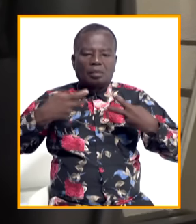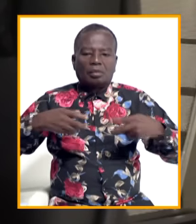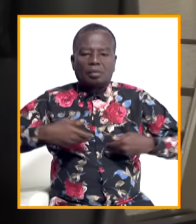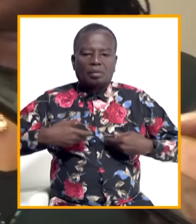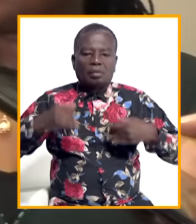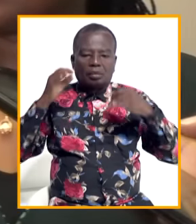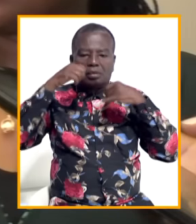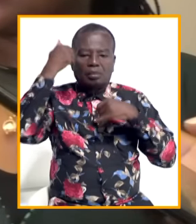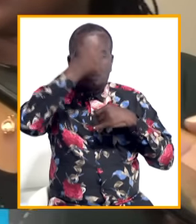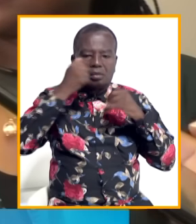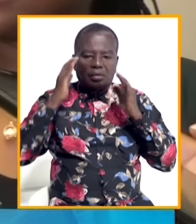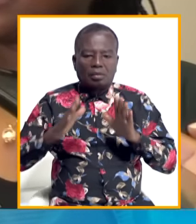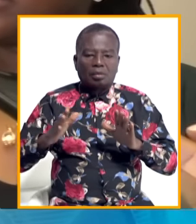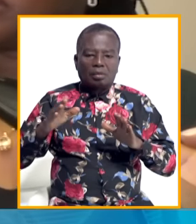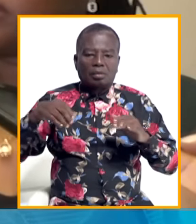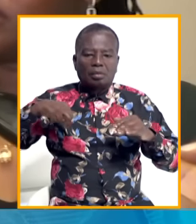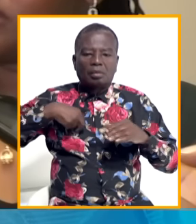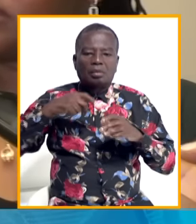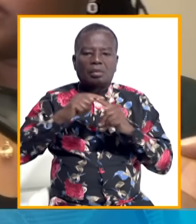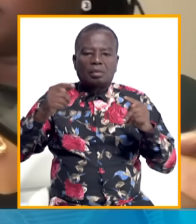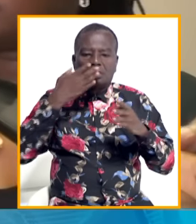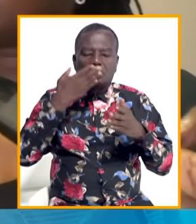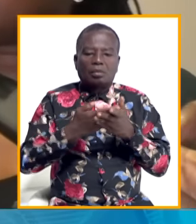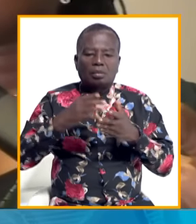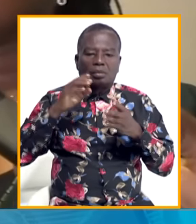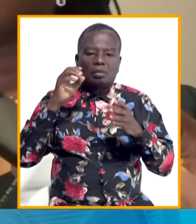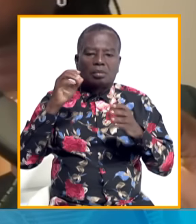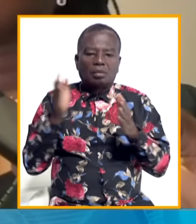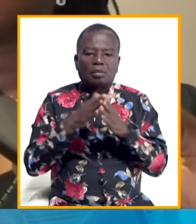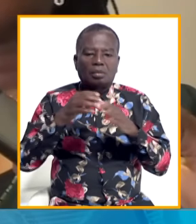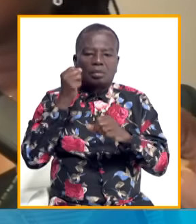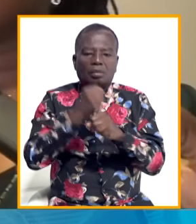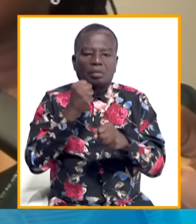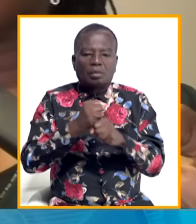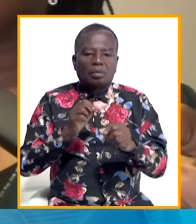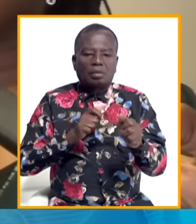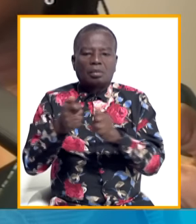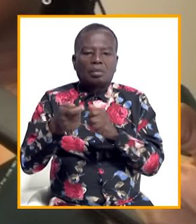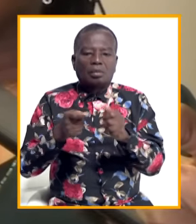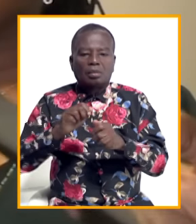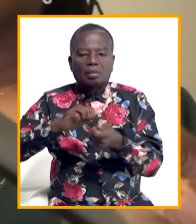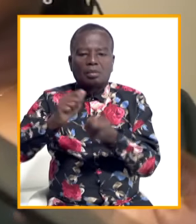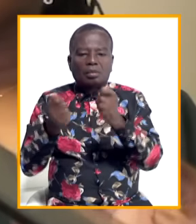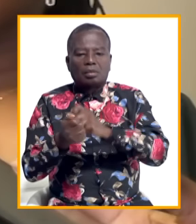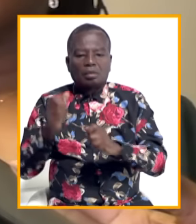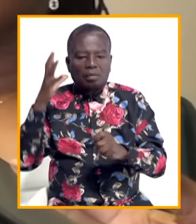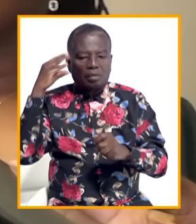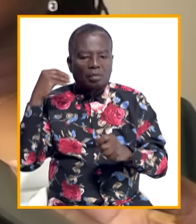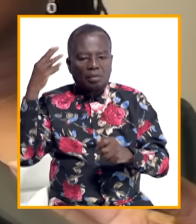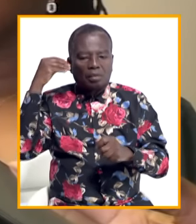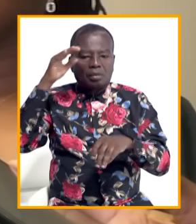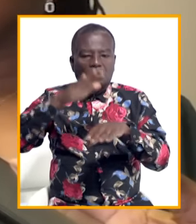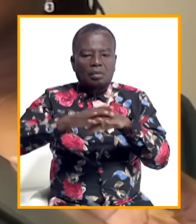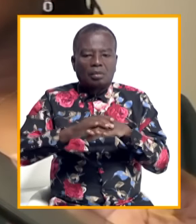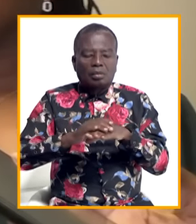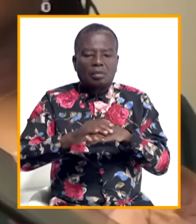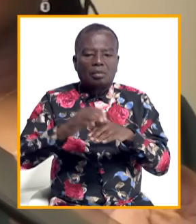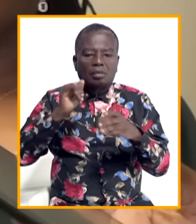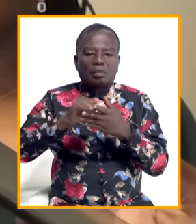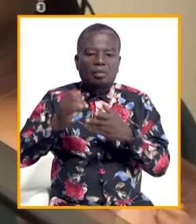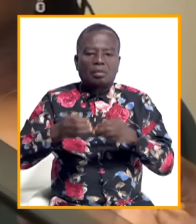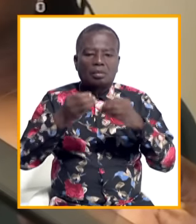jeunesse africaine. Nous avons une très bonne séance de travail pour échanger nos expériences sur les mécanismes mis en œuvre